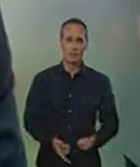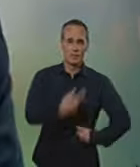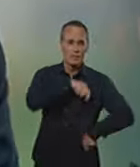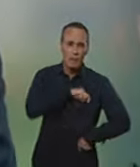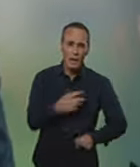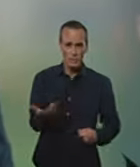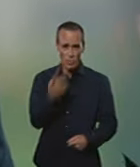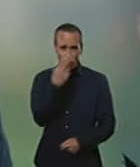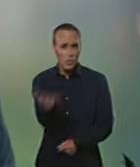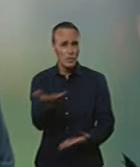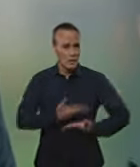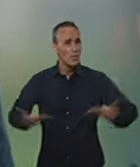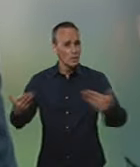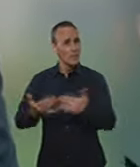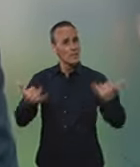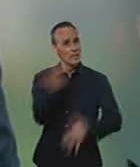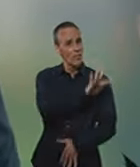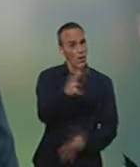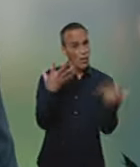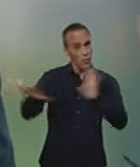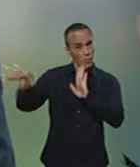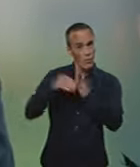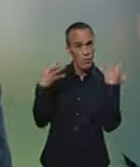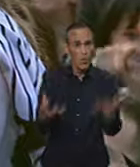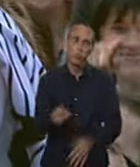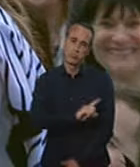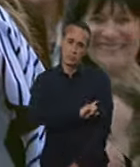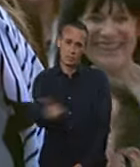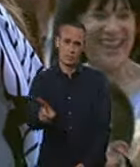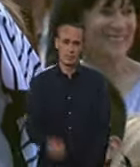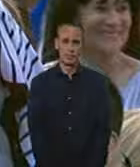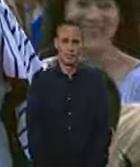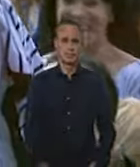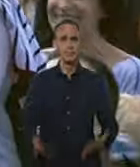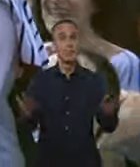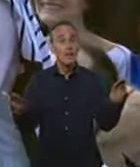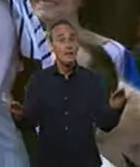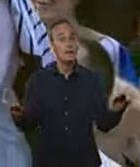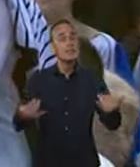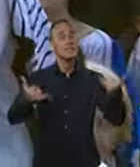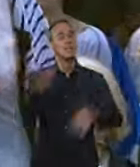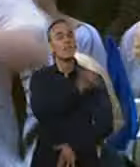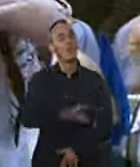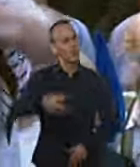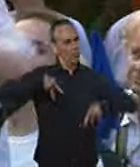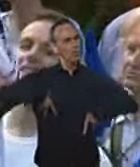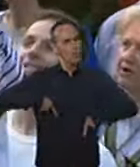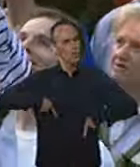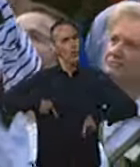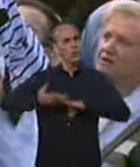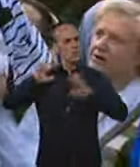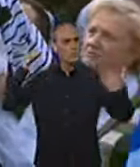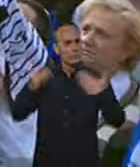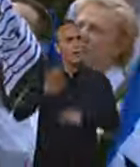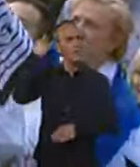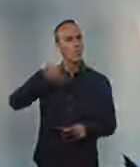en Espagne personne ne veut de cela en France et pourtant si nous n'avions pas fait avec le gouvernement avec